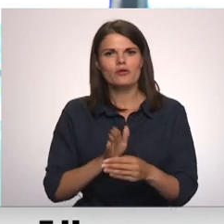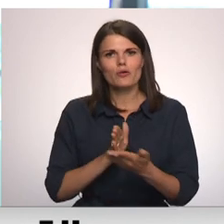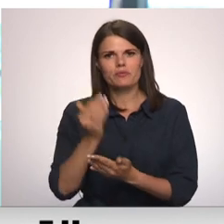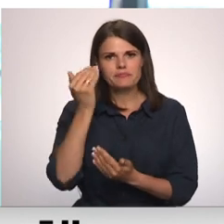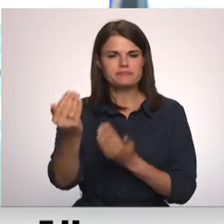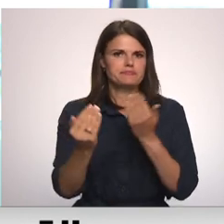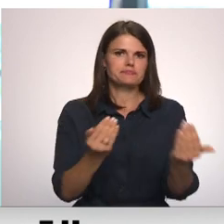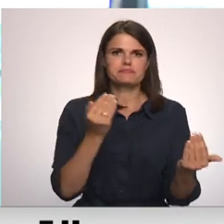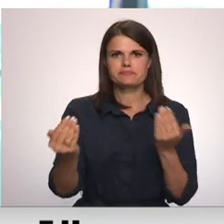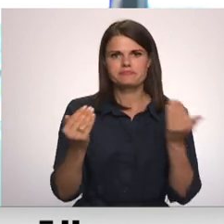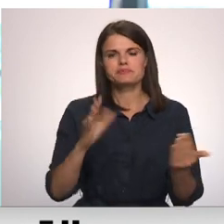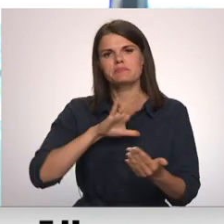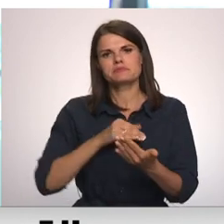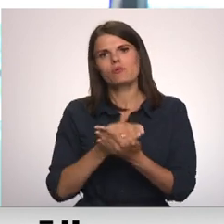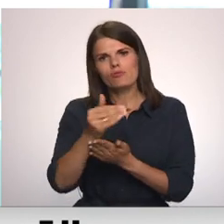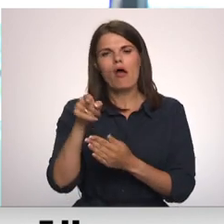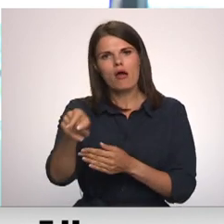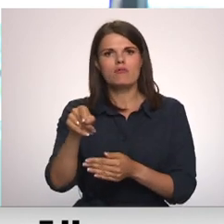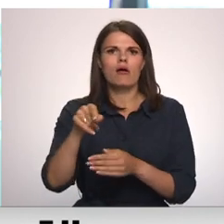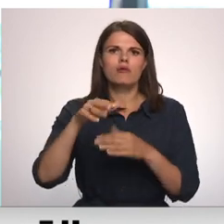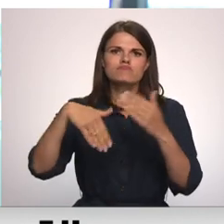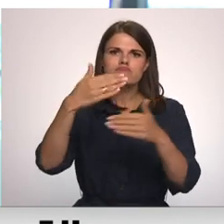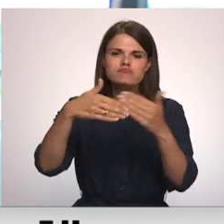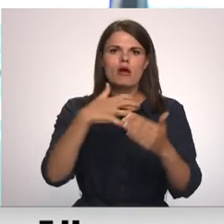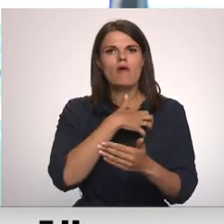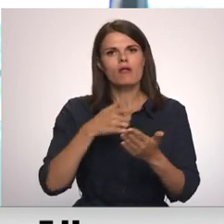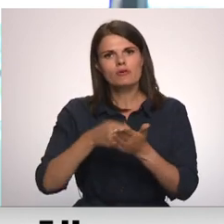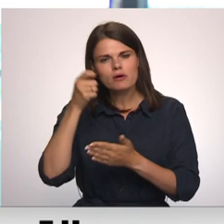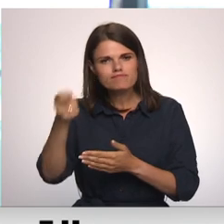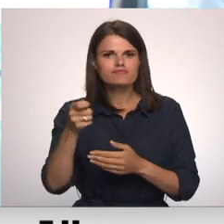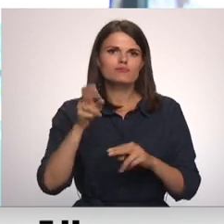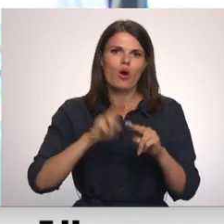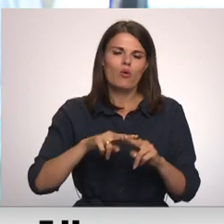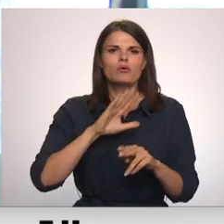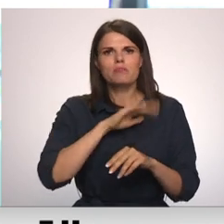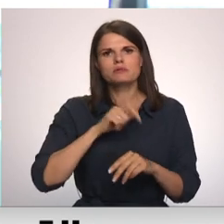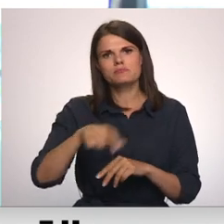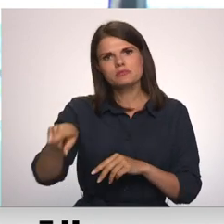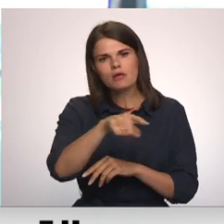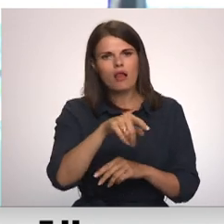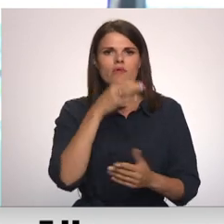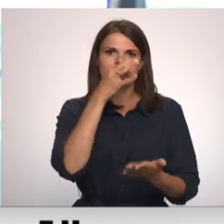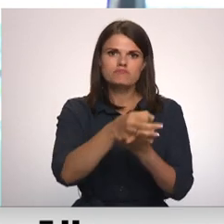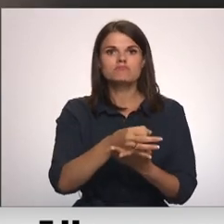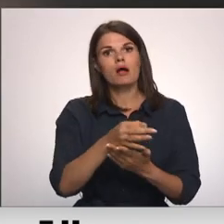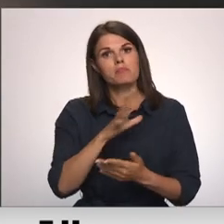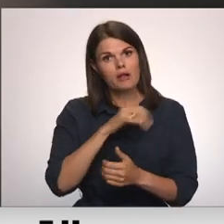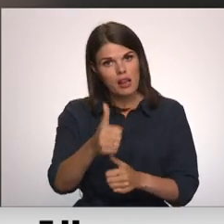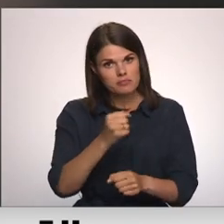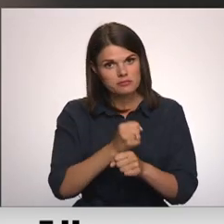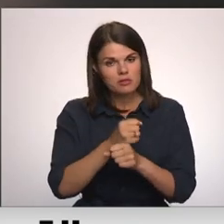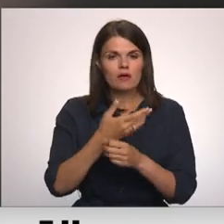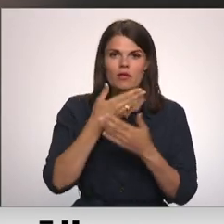jomu, kas varētu tālāk arī atbildēt gan valdības priekšā, gan arī elektorāta priekšā par to, kas ir izdarīts.